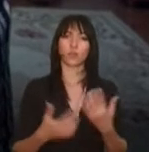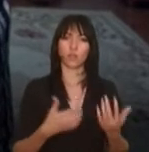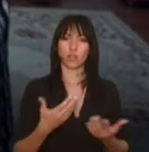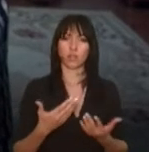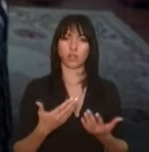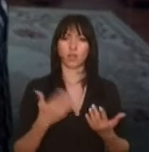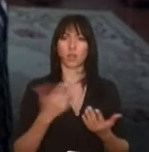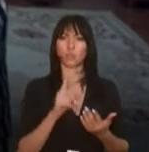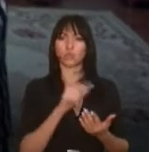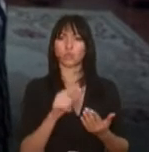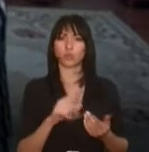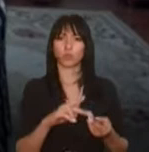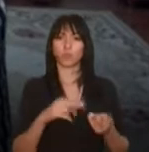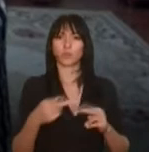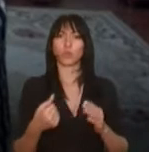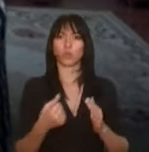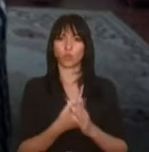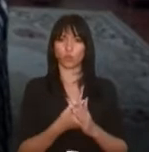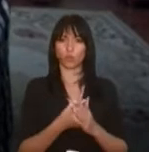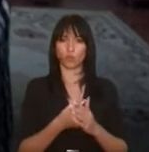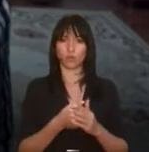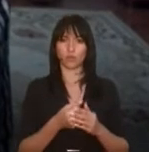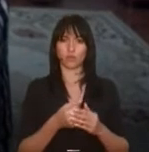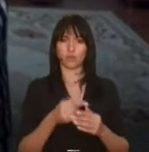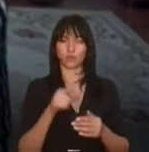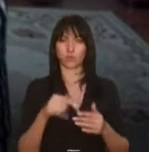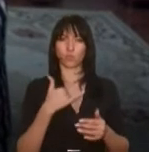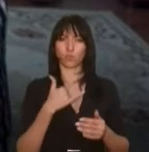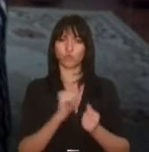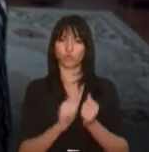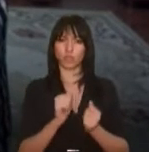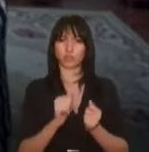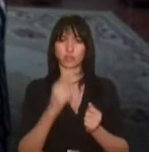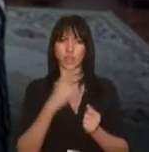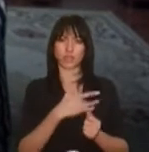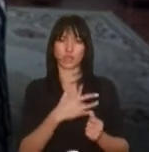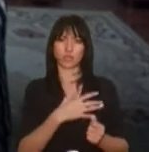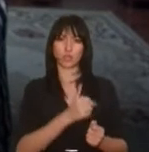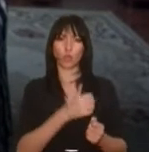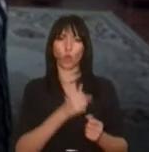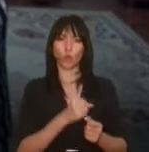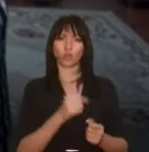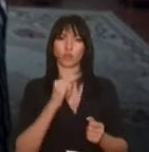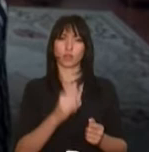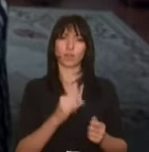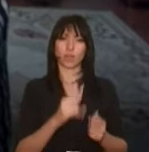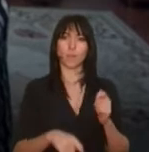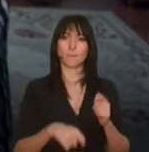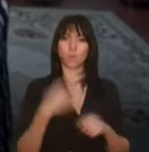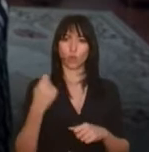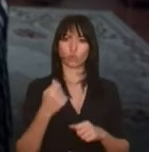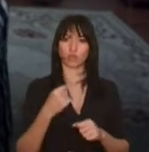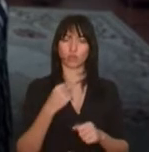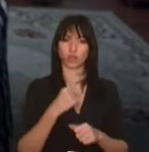приводять до фібриляції шлуночків, до таких частих скорочень і порушення викиду